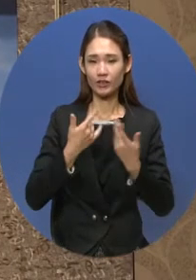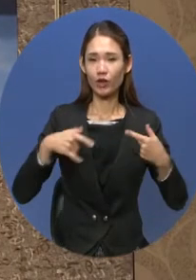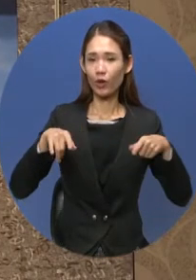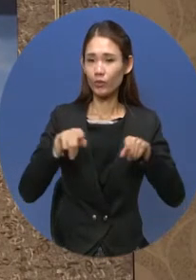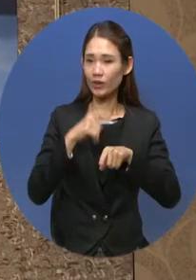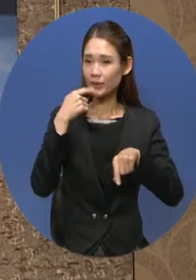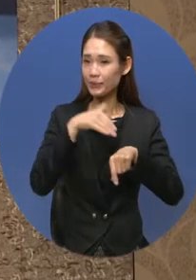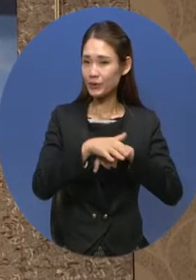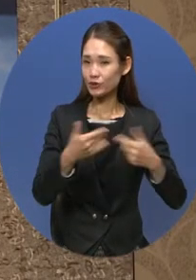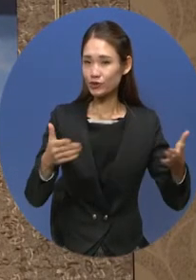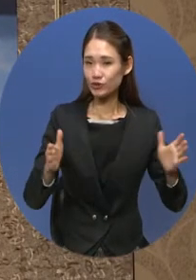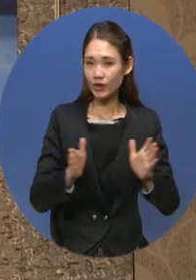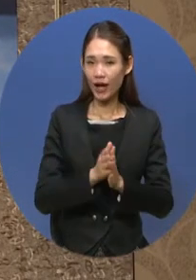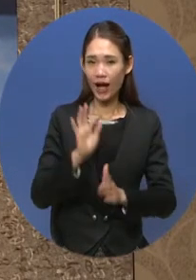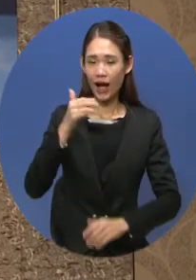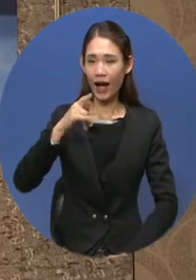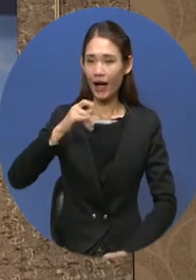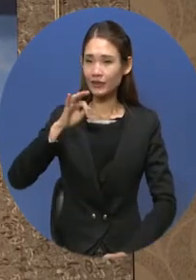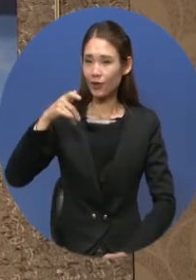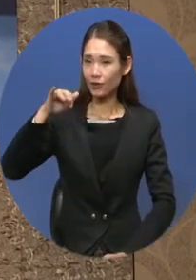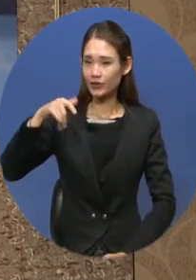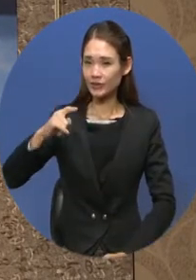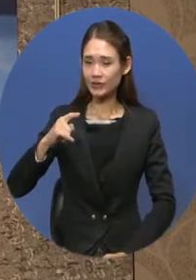더불어민주당 한영신 도의원입니다.